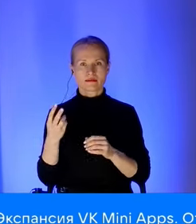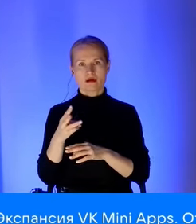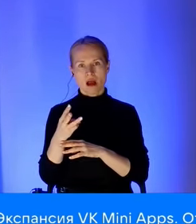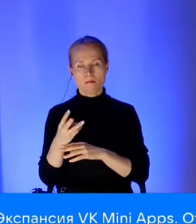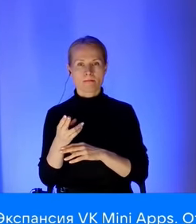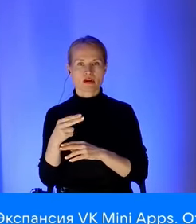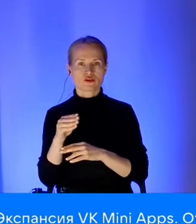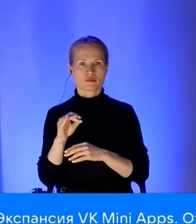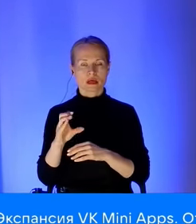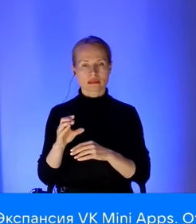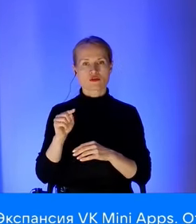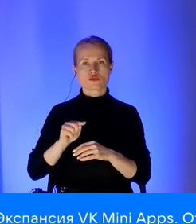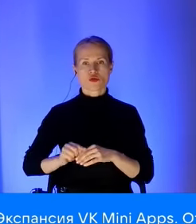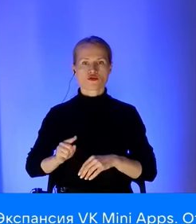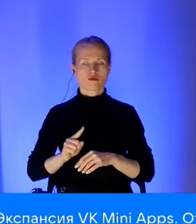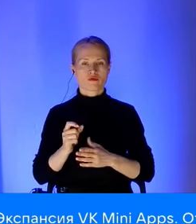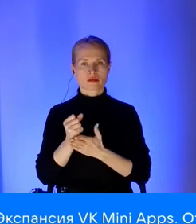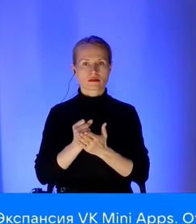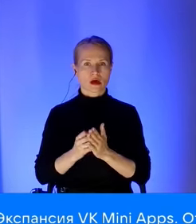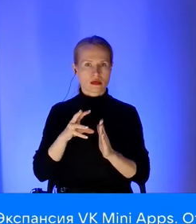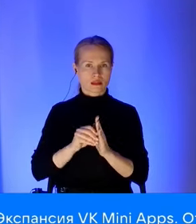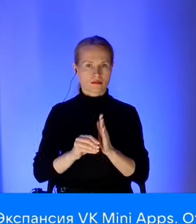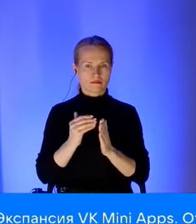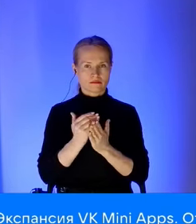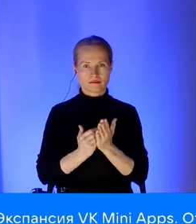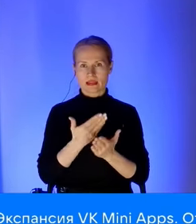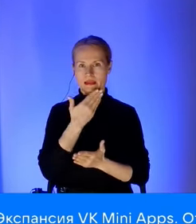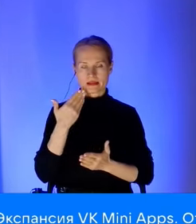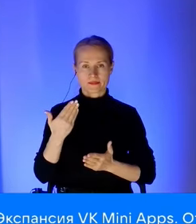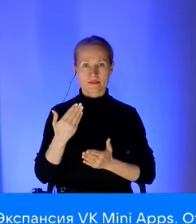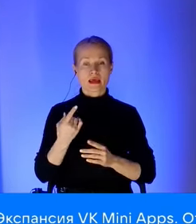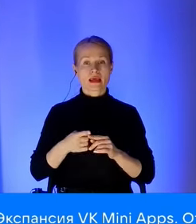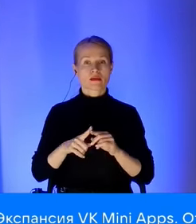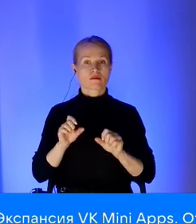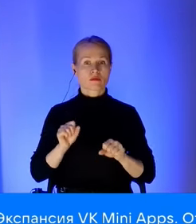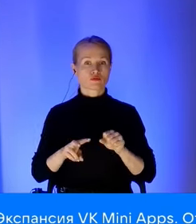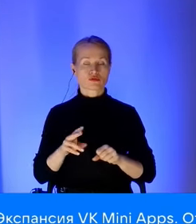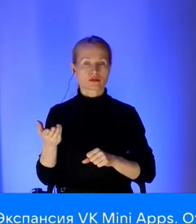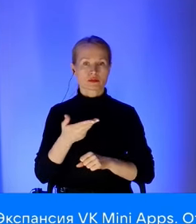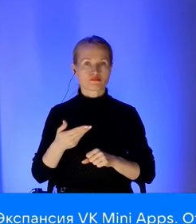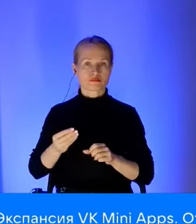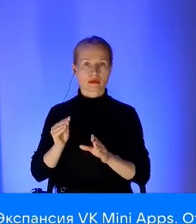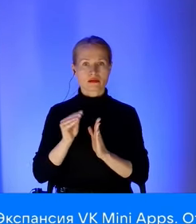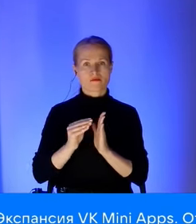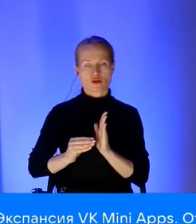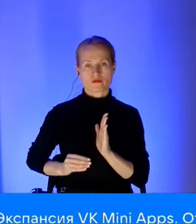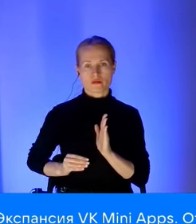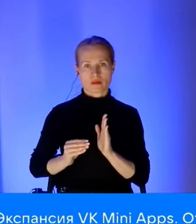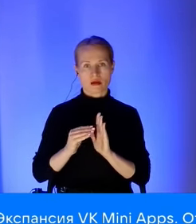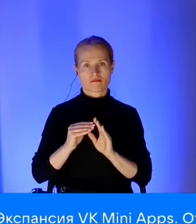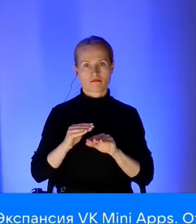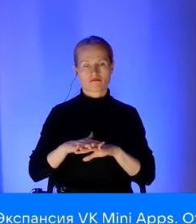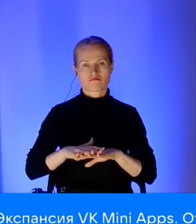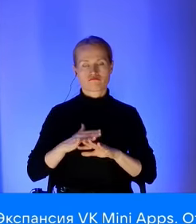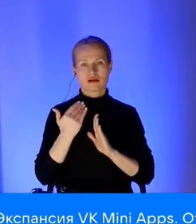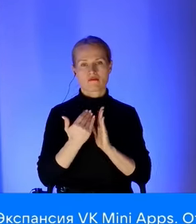получить. Ну, то есть то, чего нету в стандартном WebView. И эти возможности мы навешиваем на платформу.